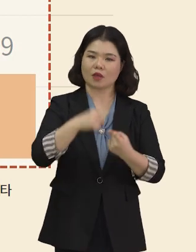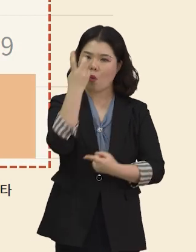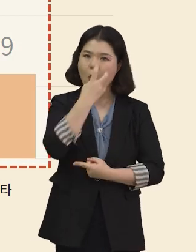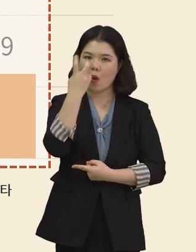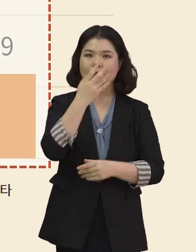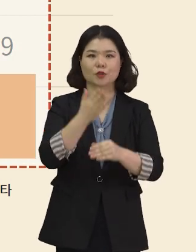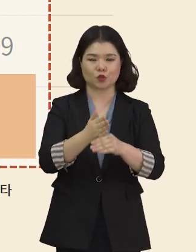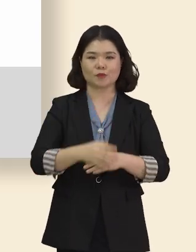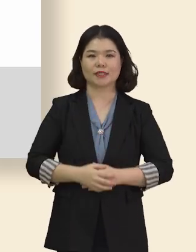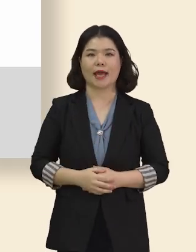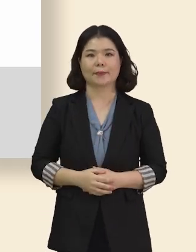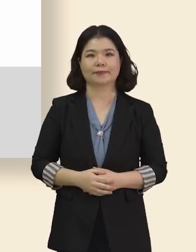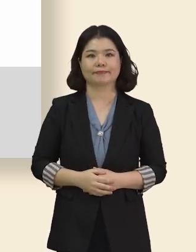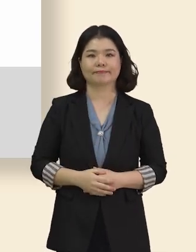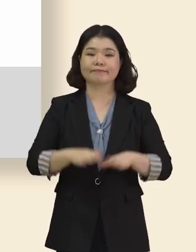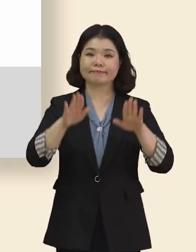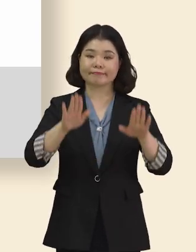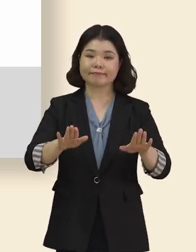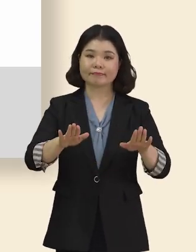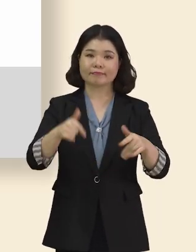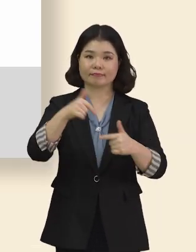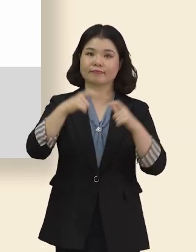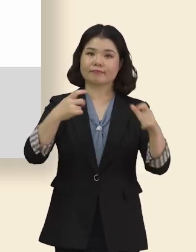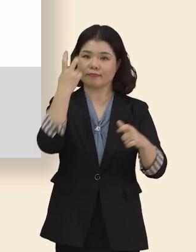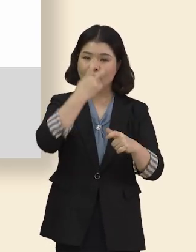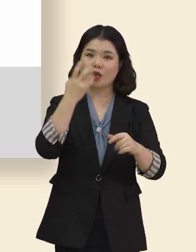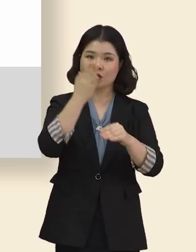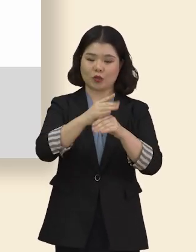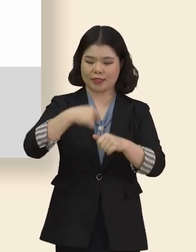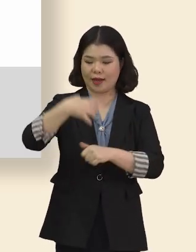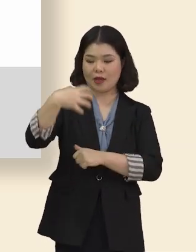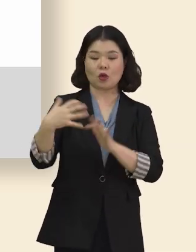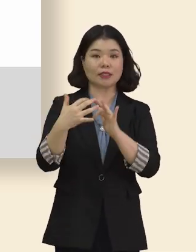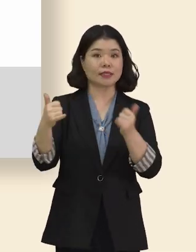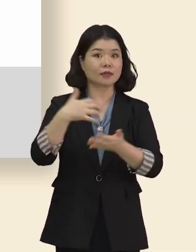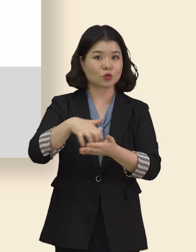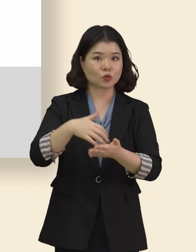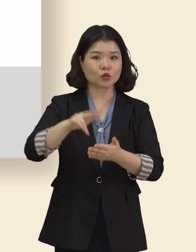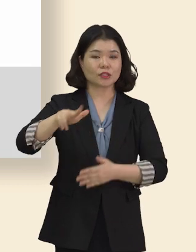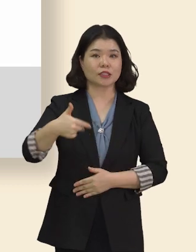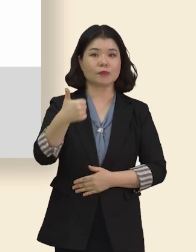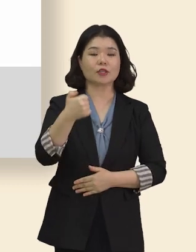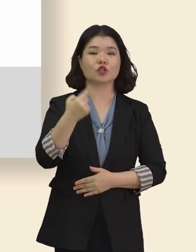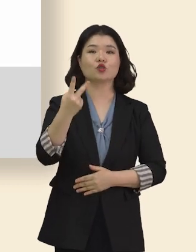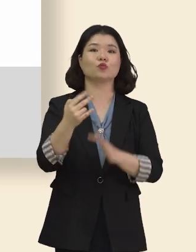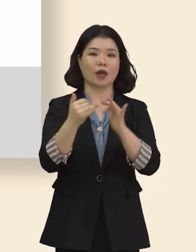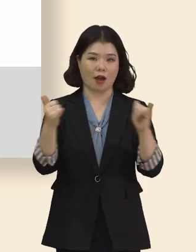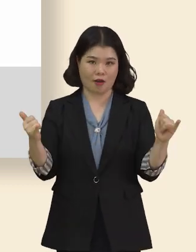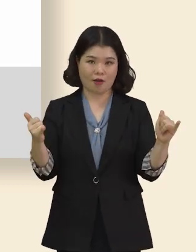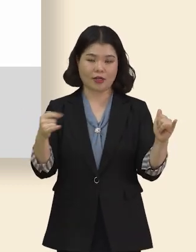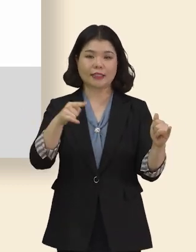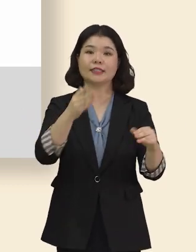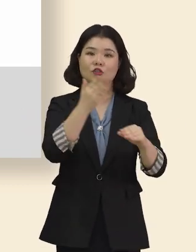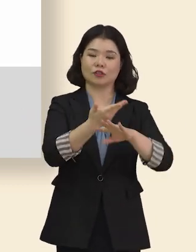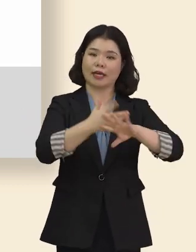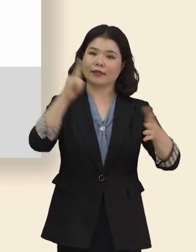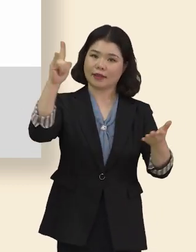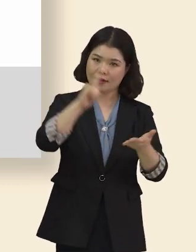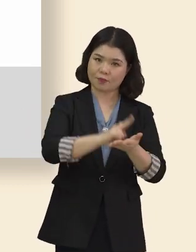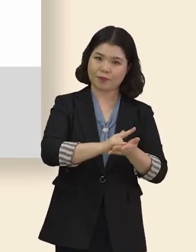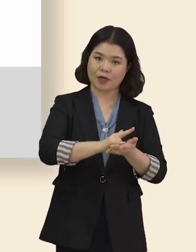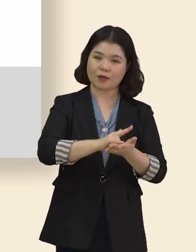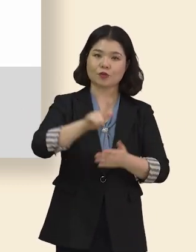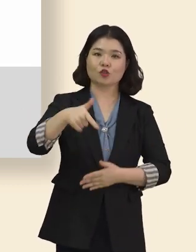중입니다. 오늘 현재 강남구가 관리하고 있는 자가격리자는 752명이며, 이중 해외